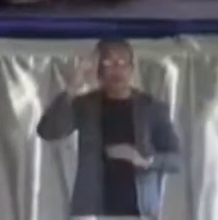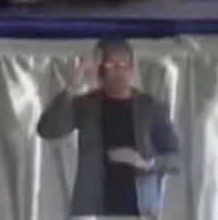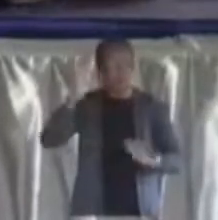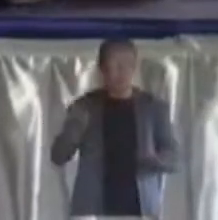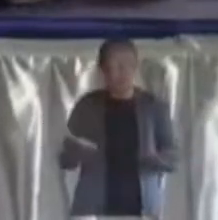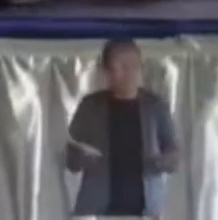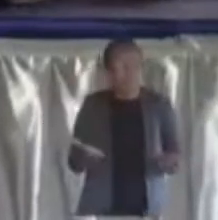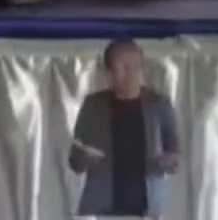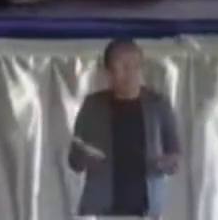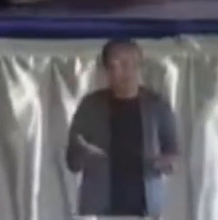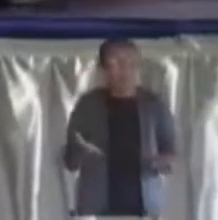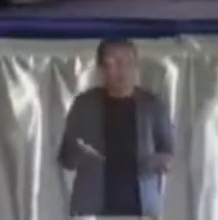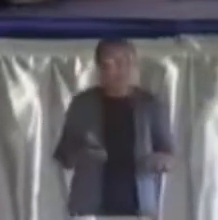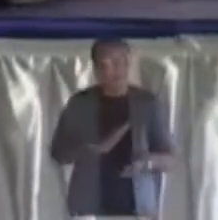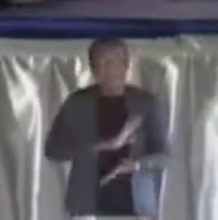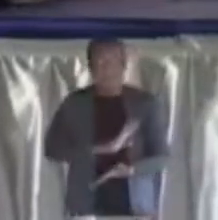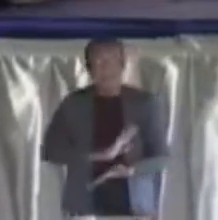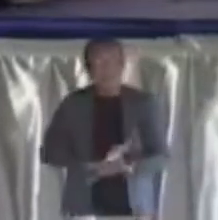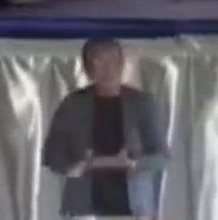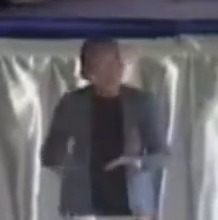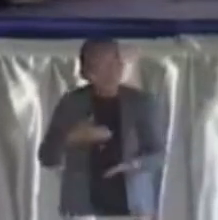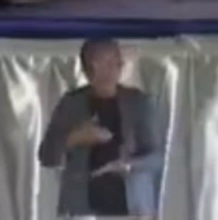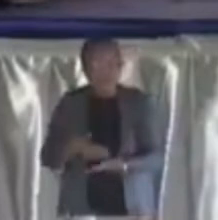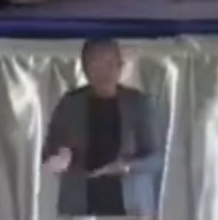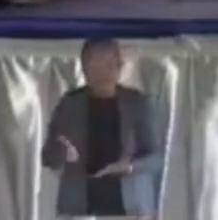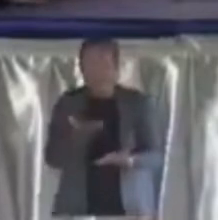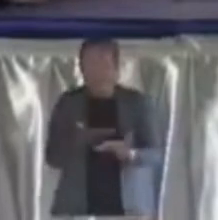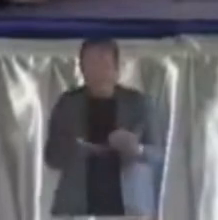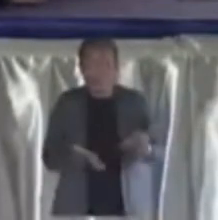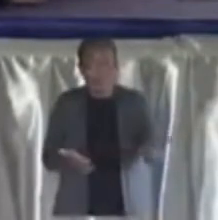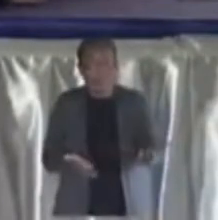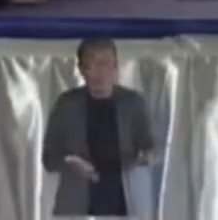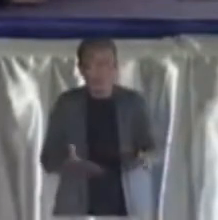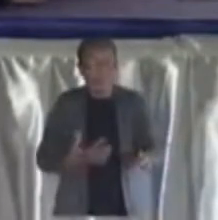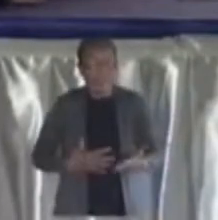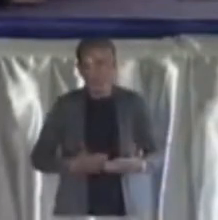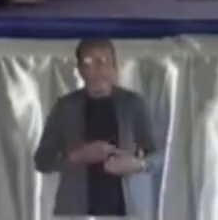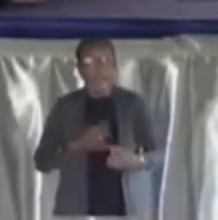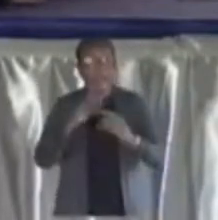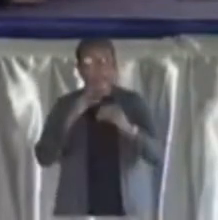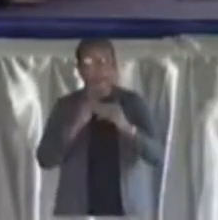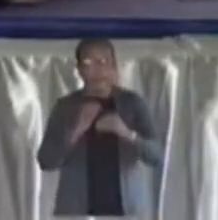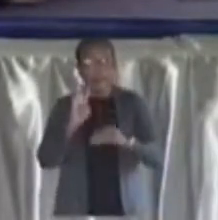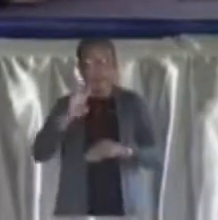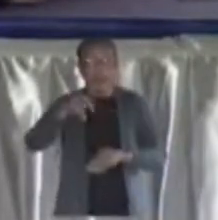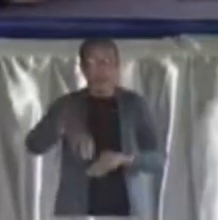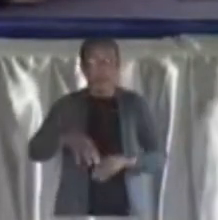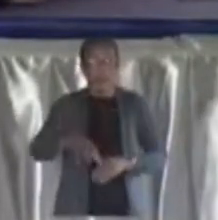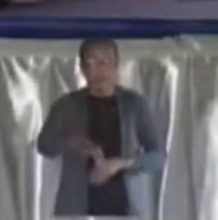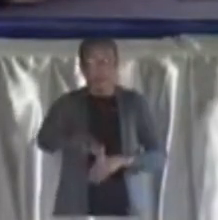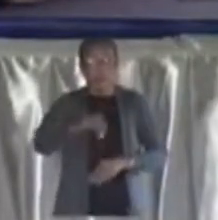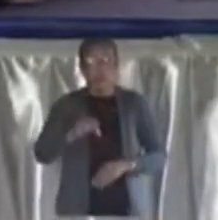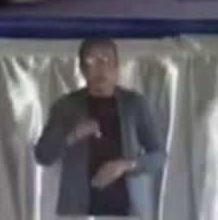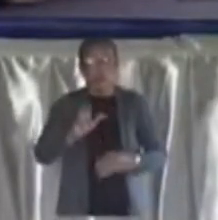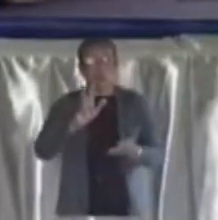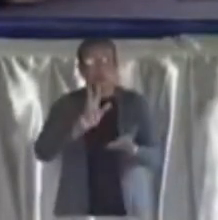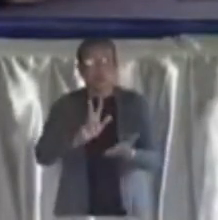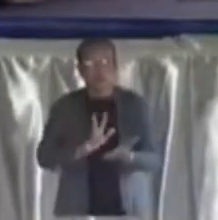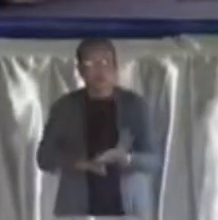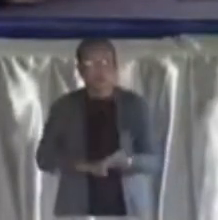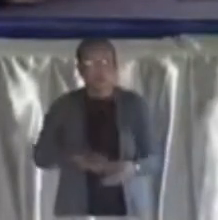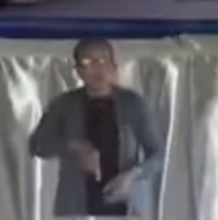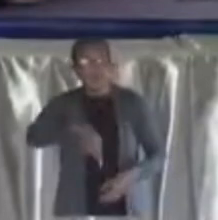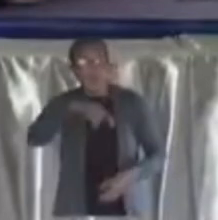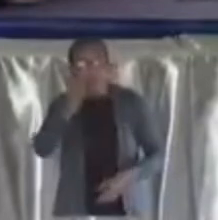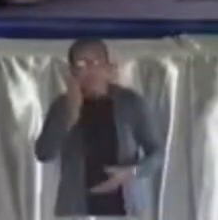zijn. Maar er is nergens een ontslagresolutie. We hebben met de vakbond gesproken. We hebben gekozen voor de weg van meer